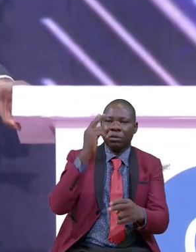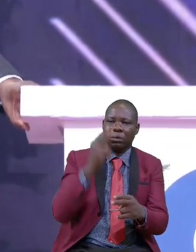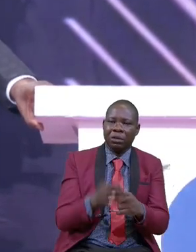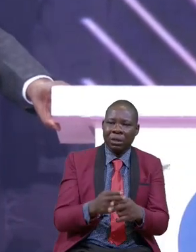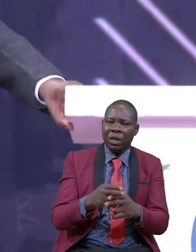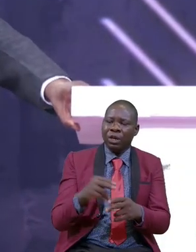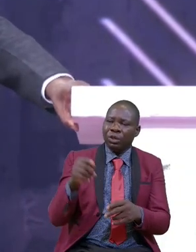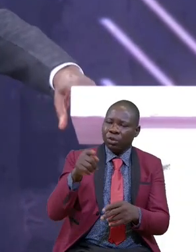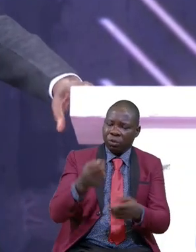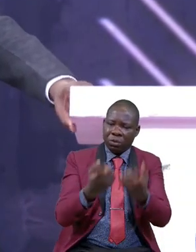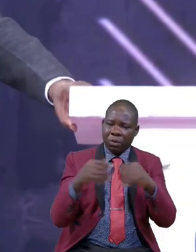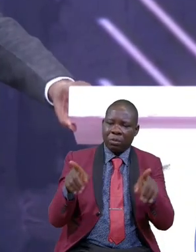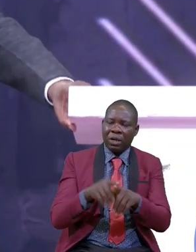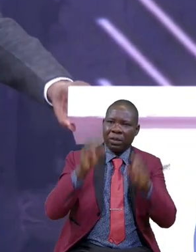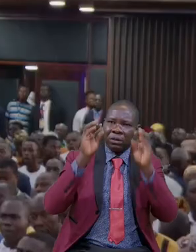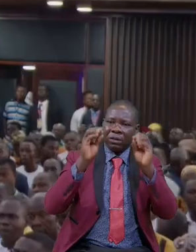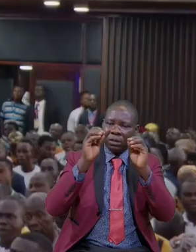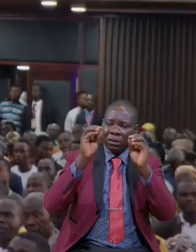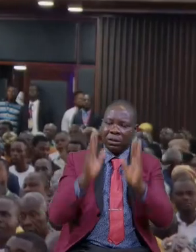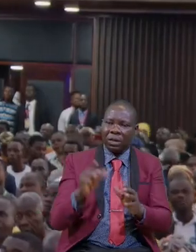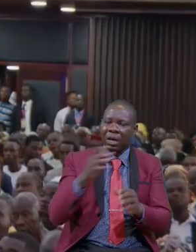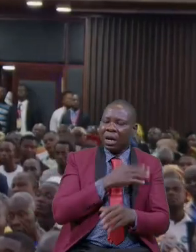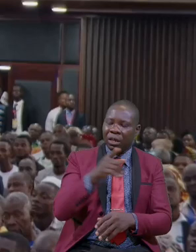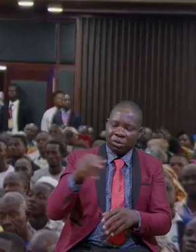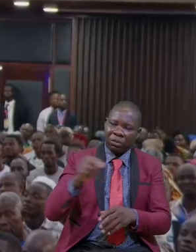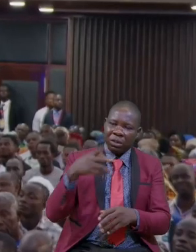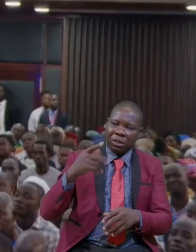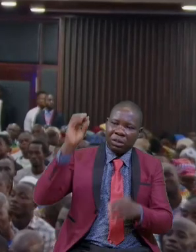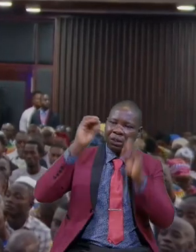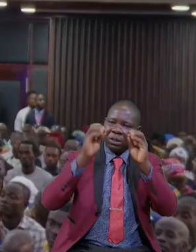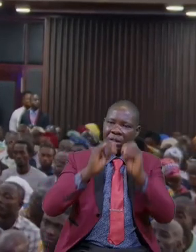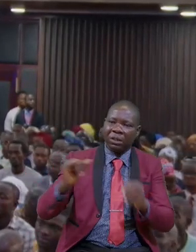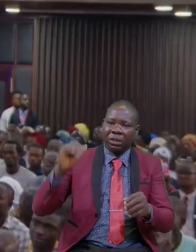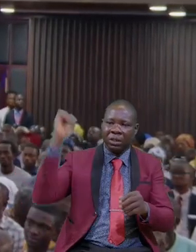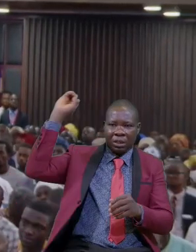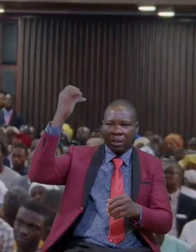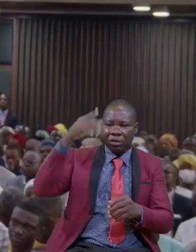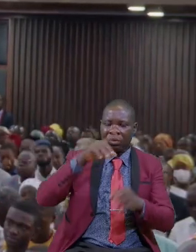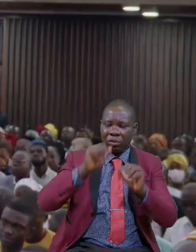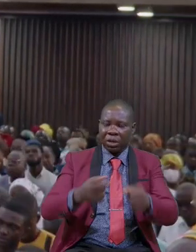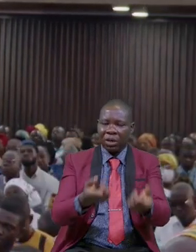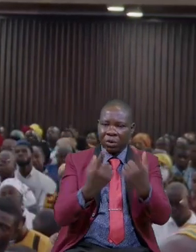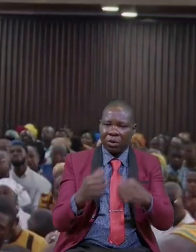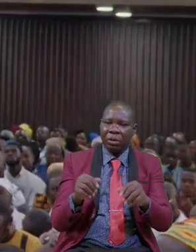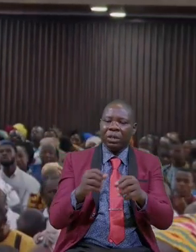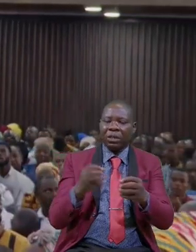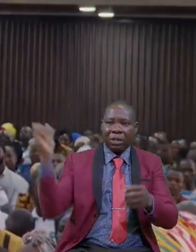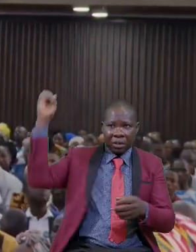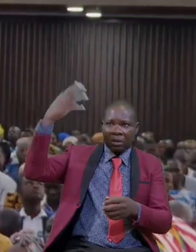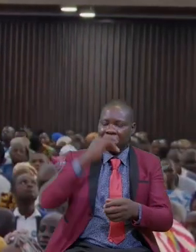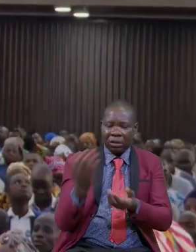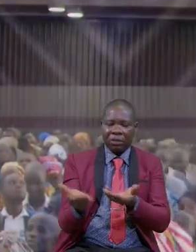grâce d'enseignant. La grâce sera disponible. En tant qu'évangéliste, vous pouvez venir. La grâce est